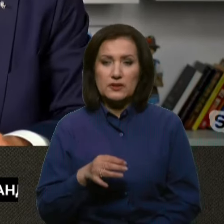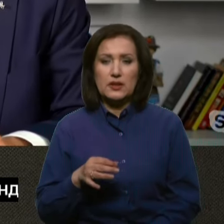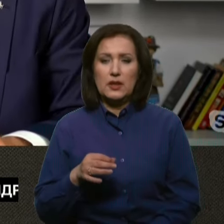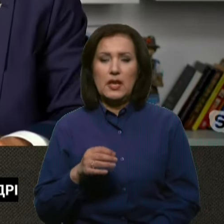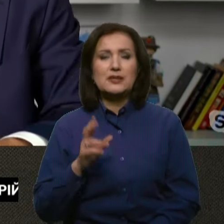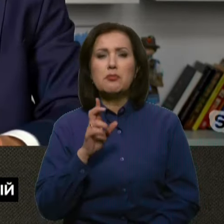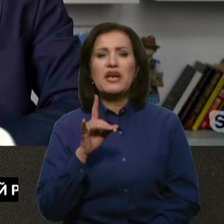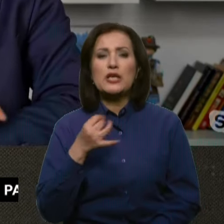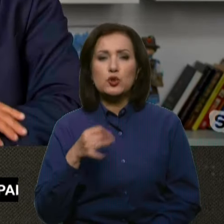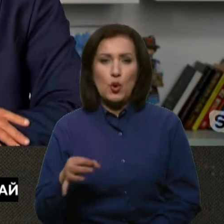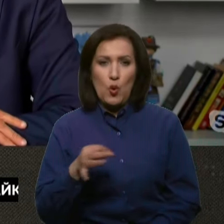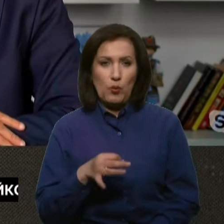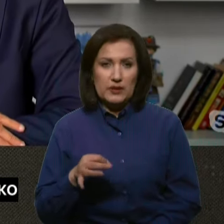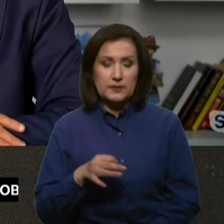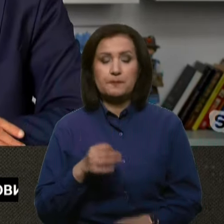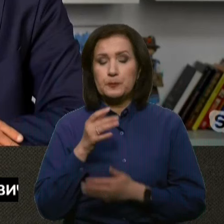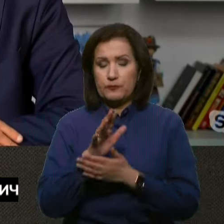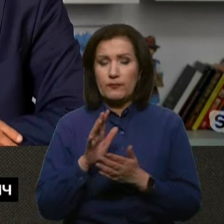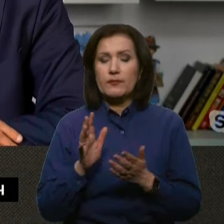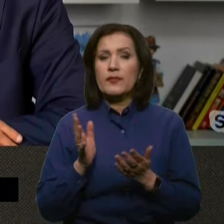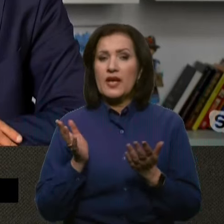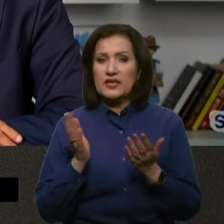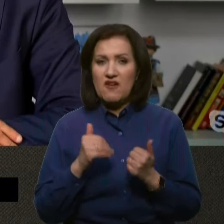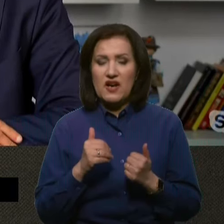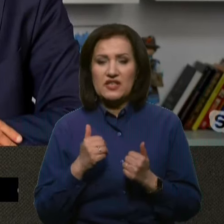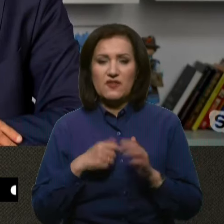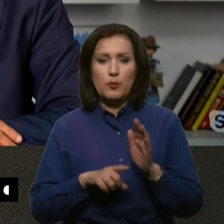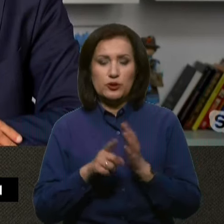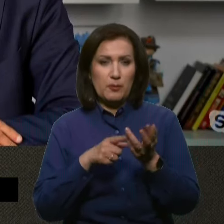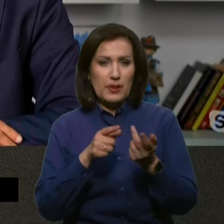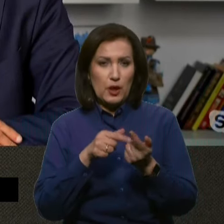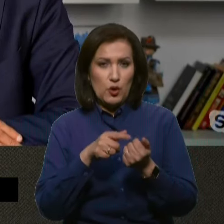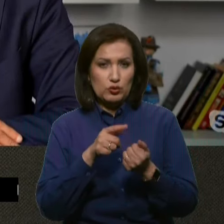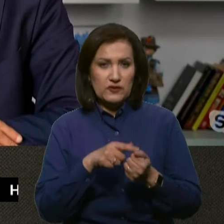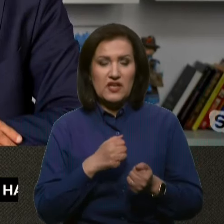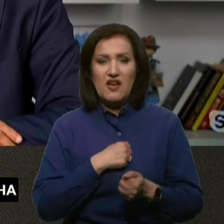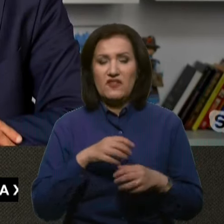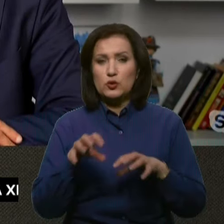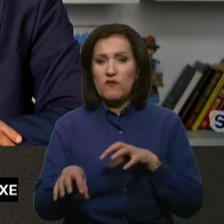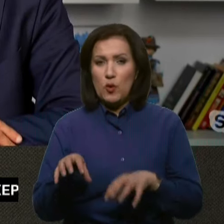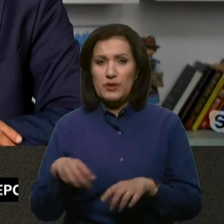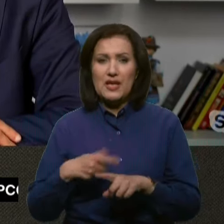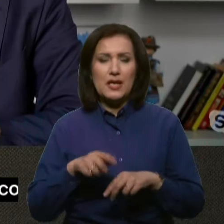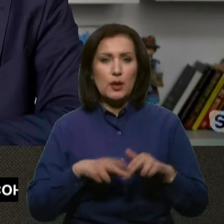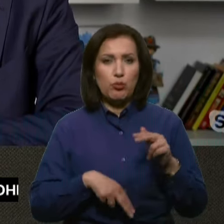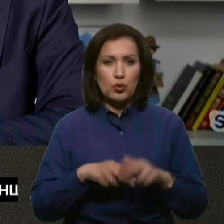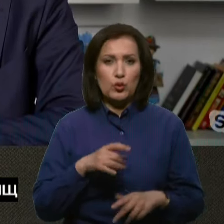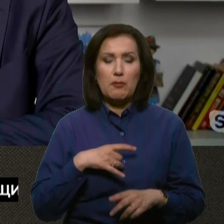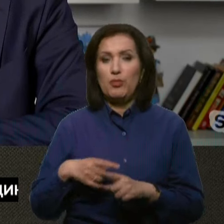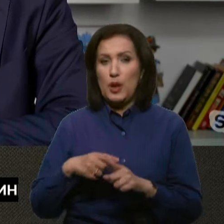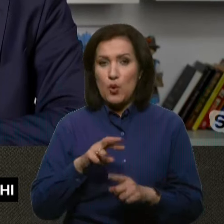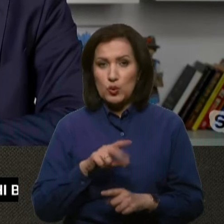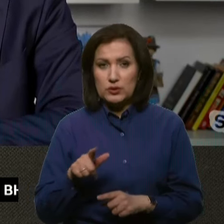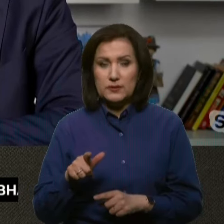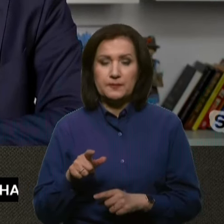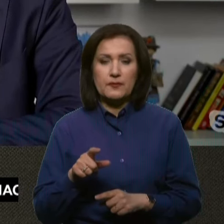в Брестской области, коля границ України. Так, от давайте, ви почали перелічувати військові об'єкти, які будує